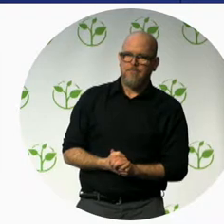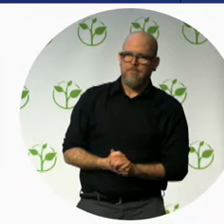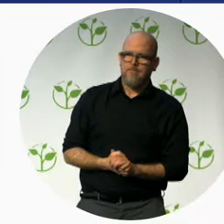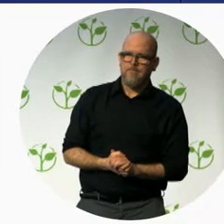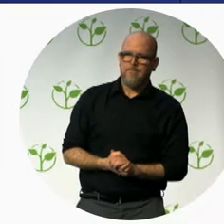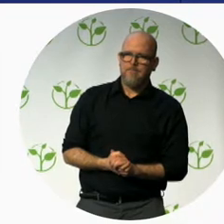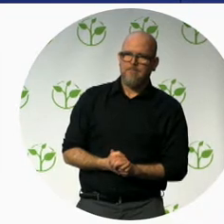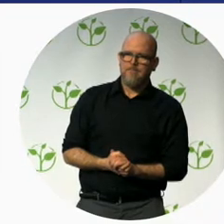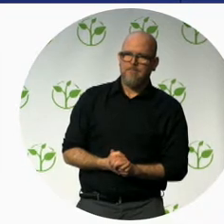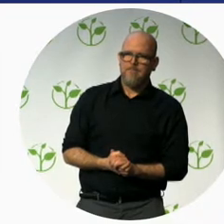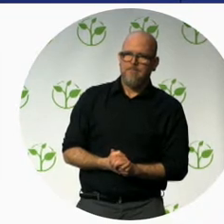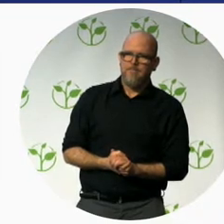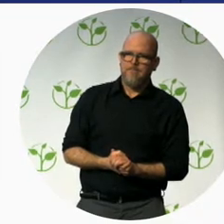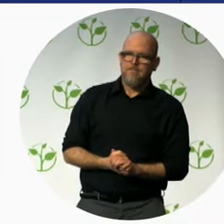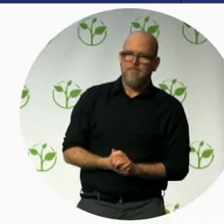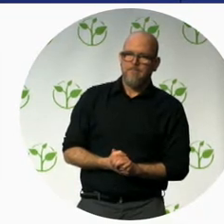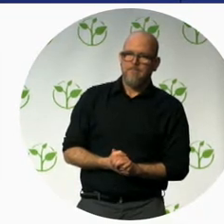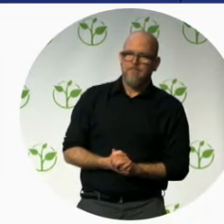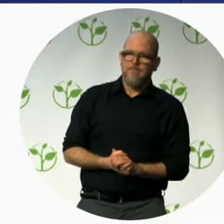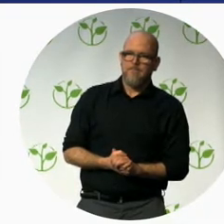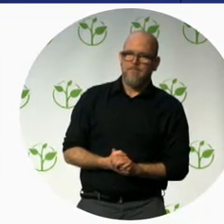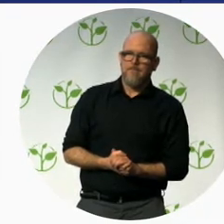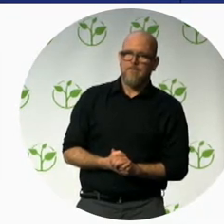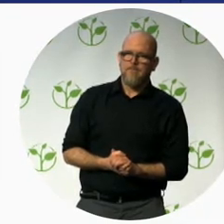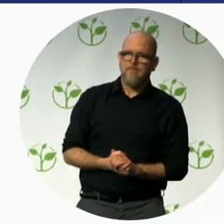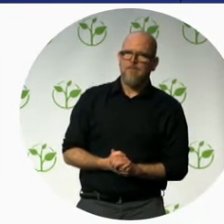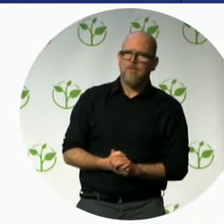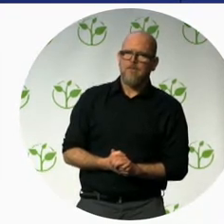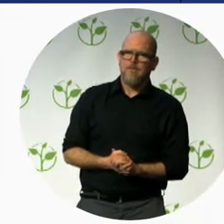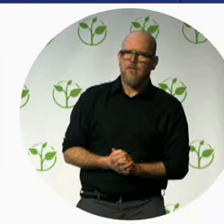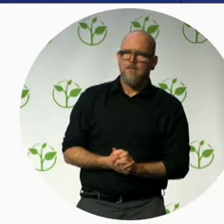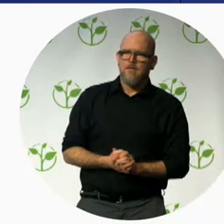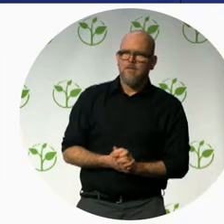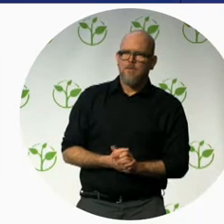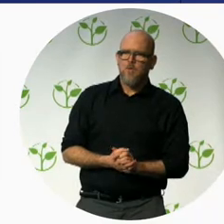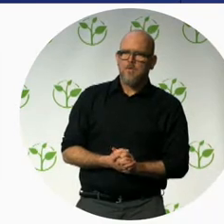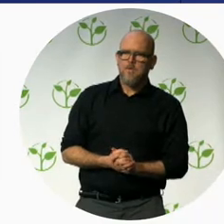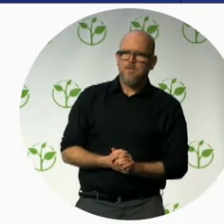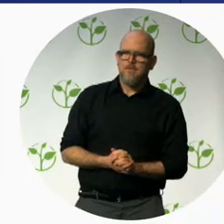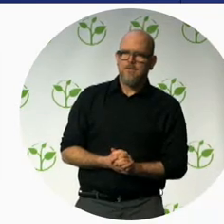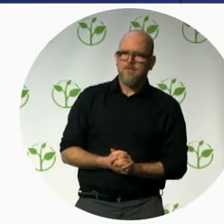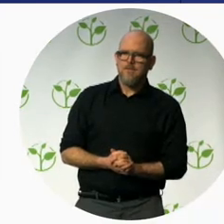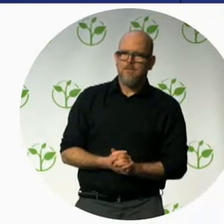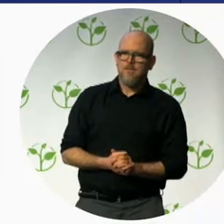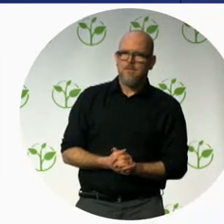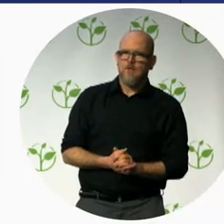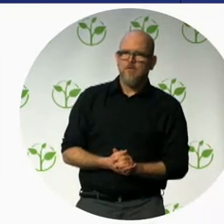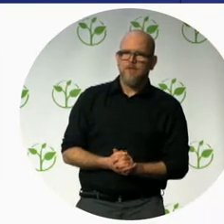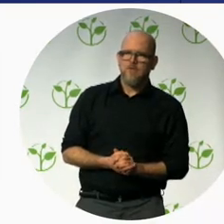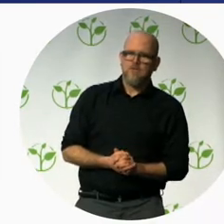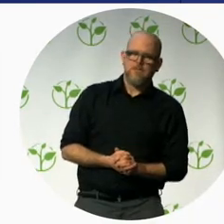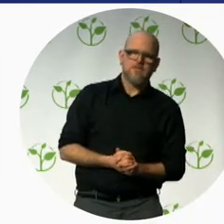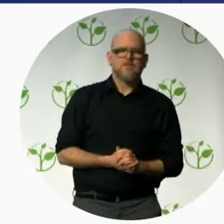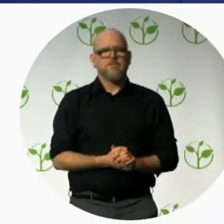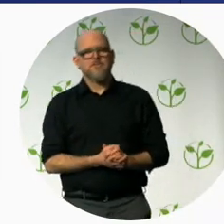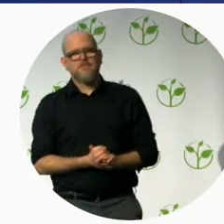osoby niepełnosprawnej i tym samym umożliwiającej dostęp do istniejących udogodnień dla